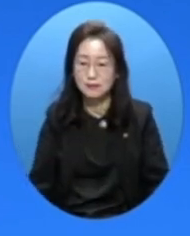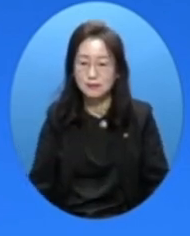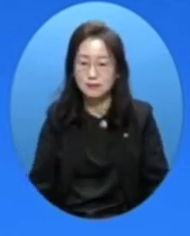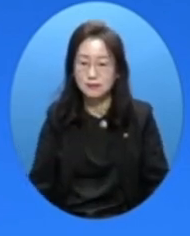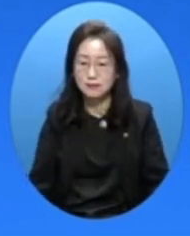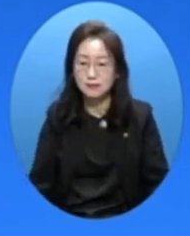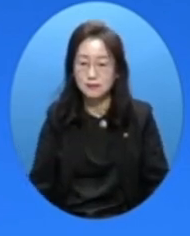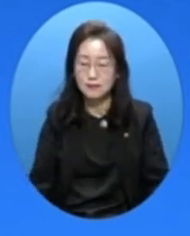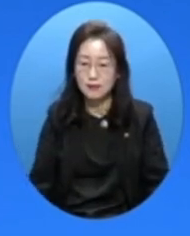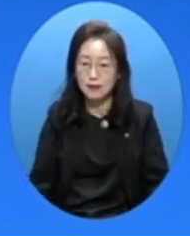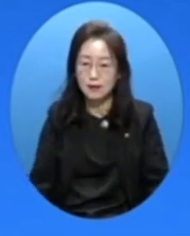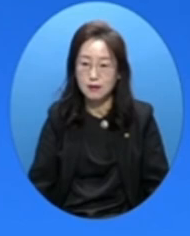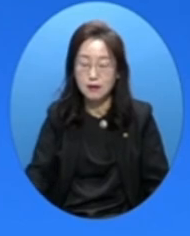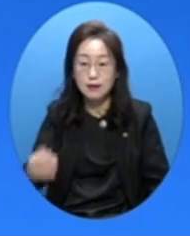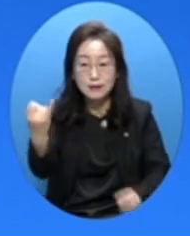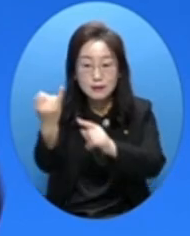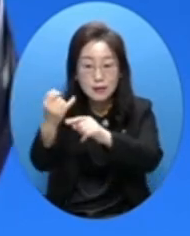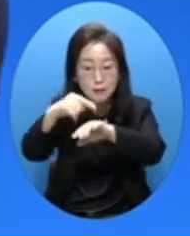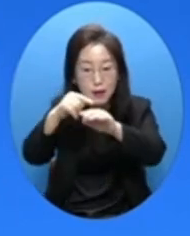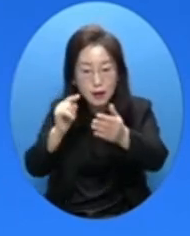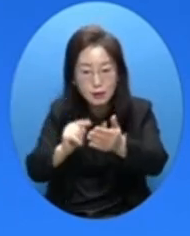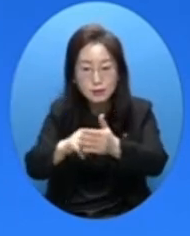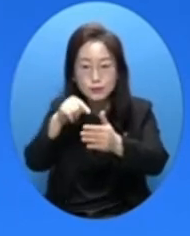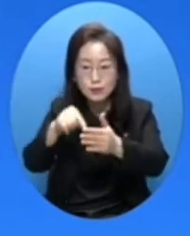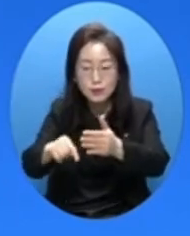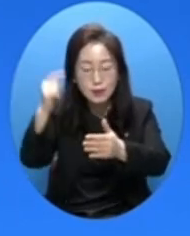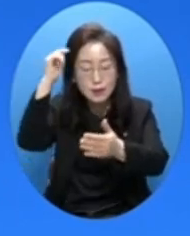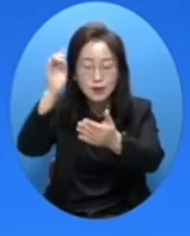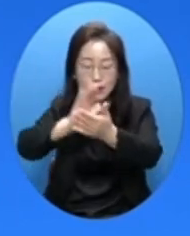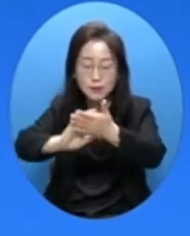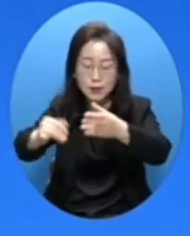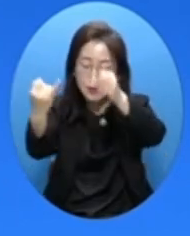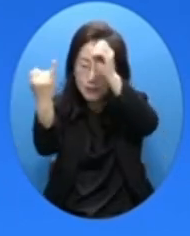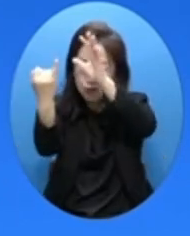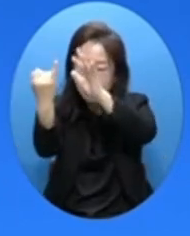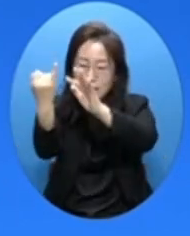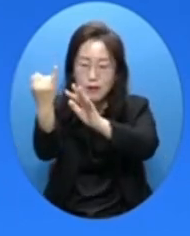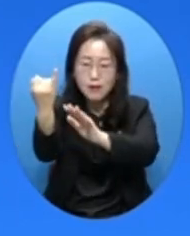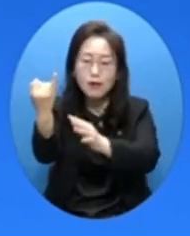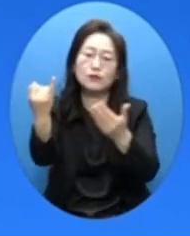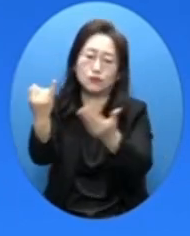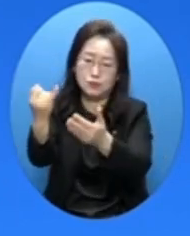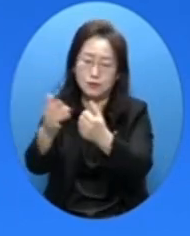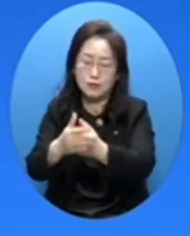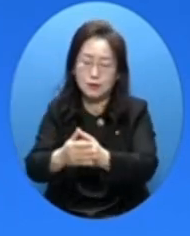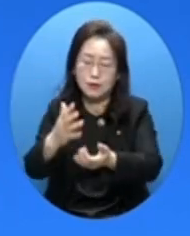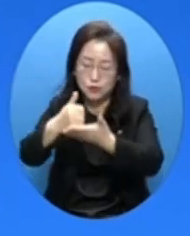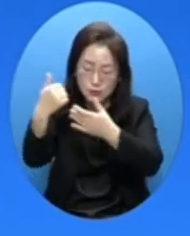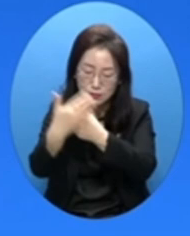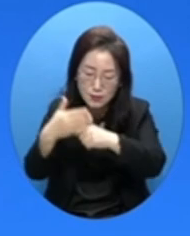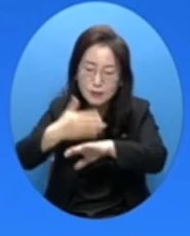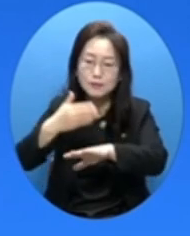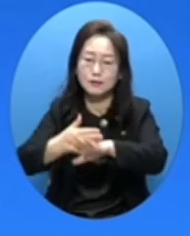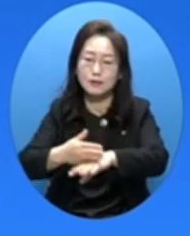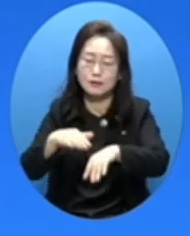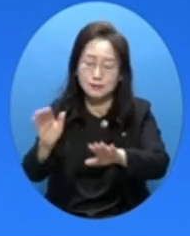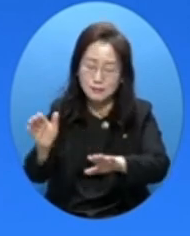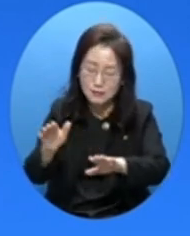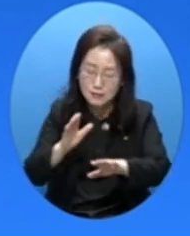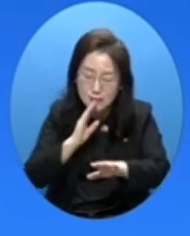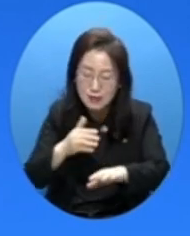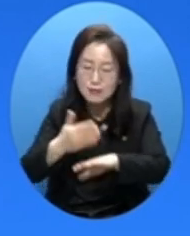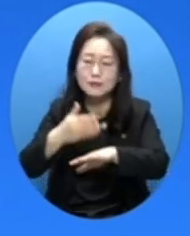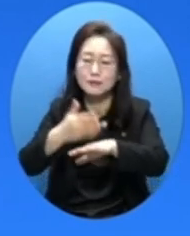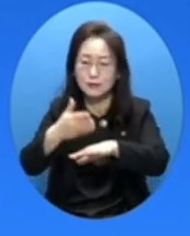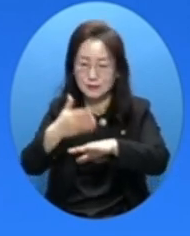그 순간 하나님께서 마음속에 평안함을 주셨습니다. 평안이 위로부터 확 임해서 얼마나 주님에 감사한지 그때부터 주님 감사합니다.